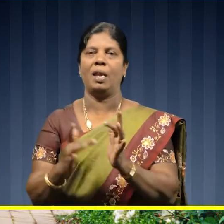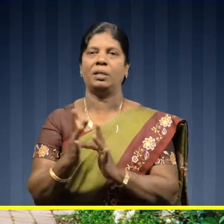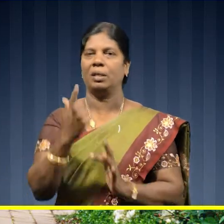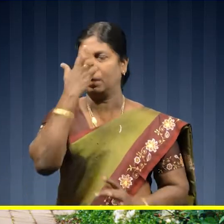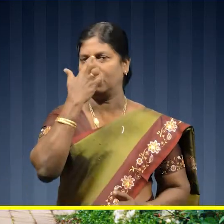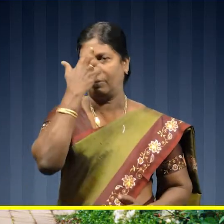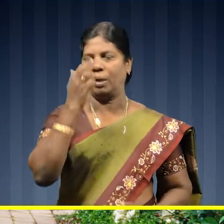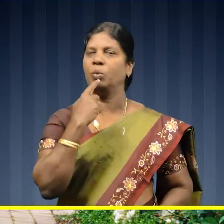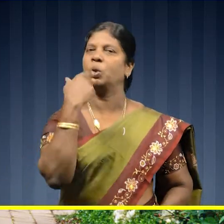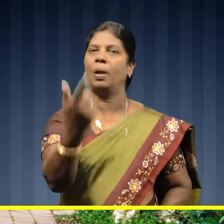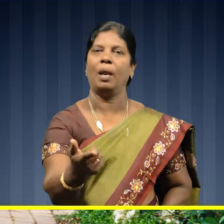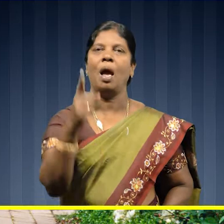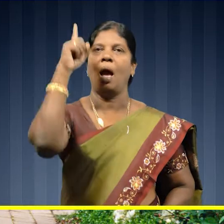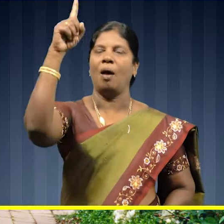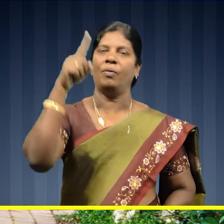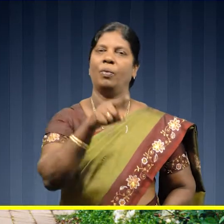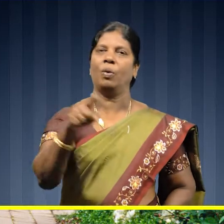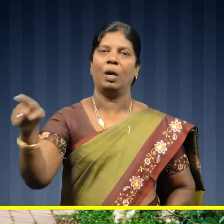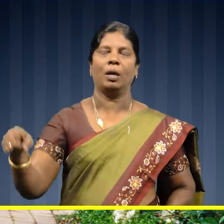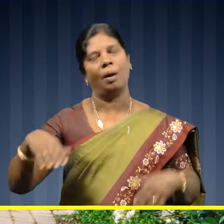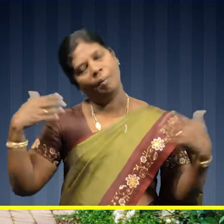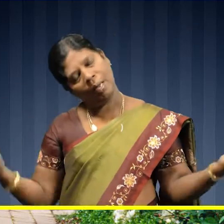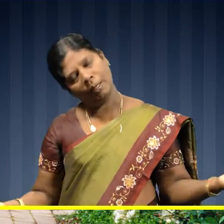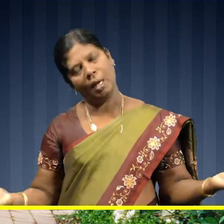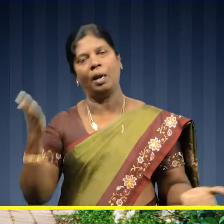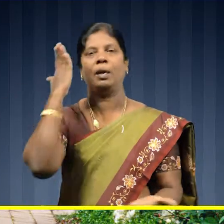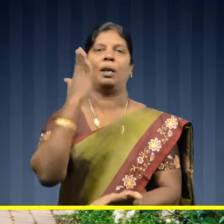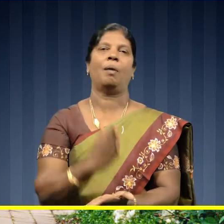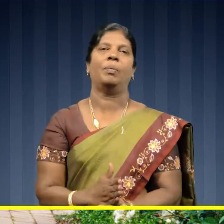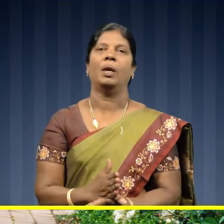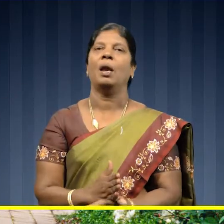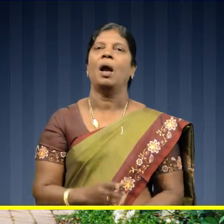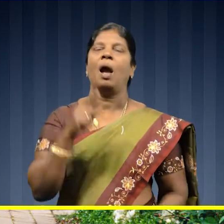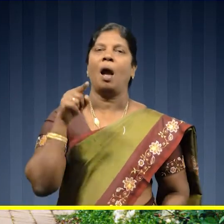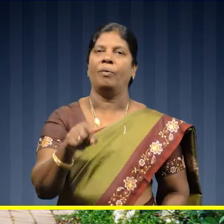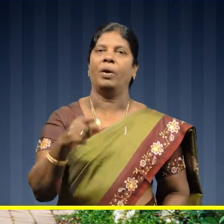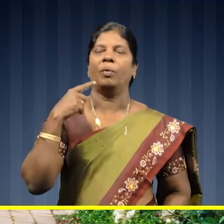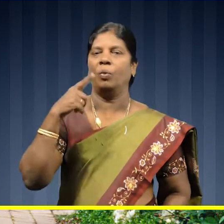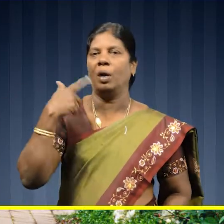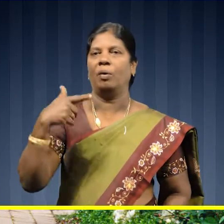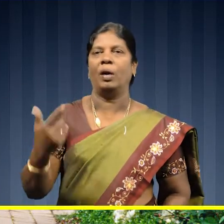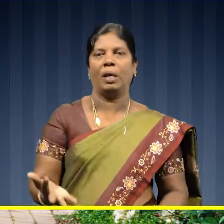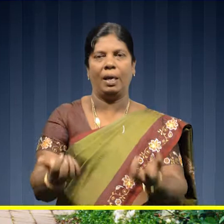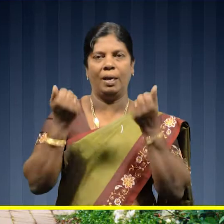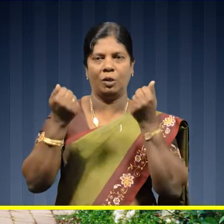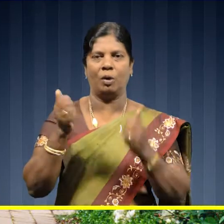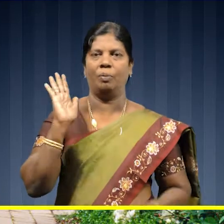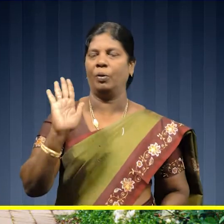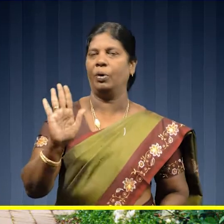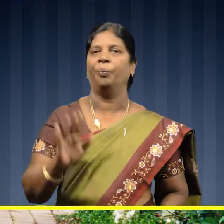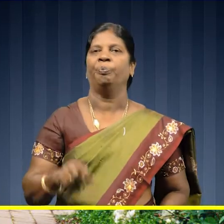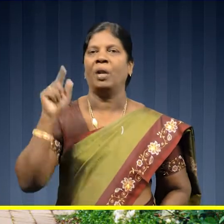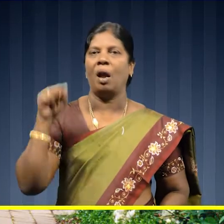இயேசு கிறிஸ்துவிடம் சொல்லி அவர் உங்களுக்காக மரித்தார் என்று நம்பி அவரை உங்கள் வாழ்வில் ஏற்றுக்கொள்ளும்